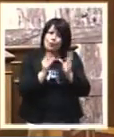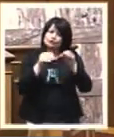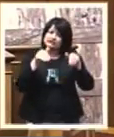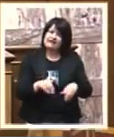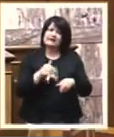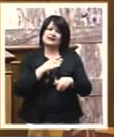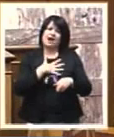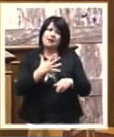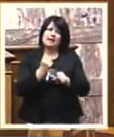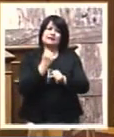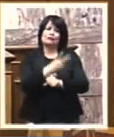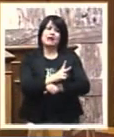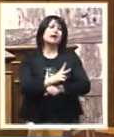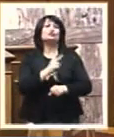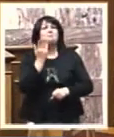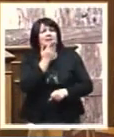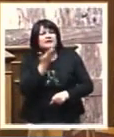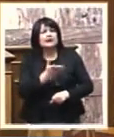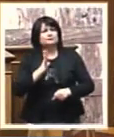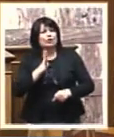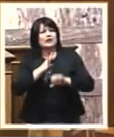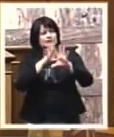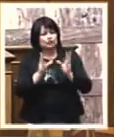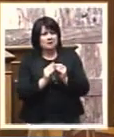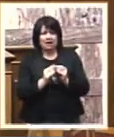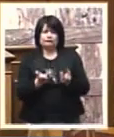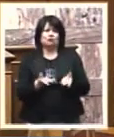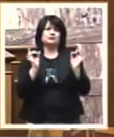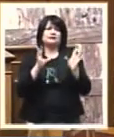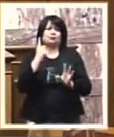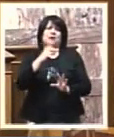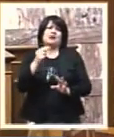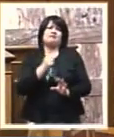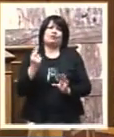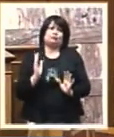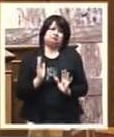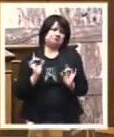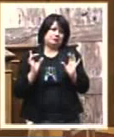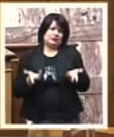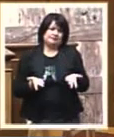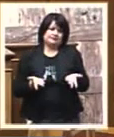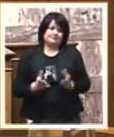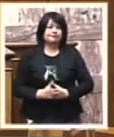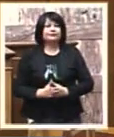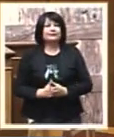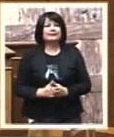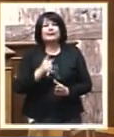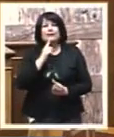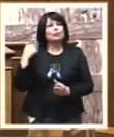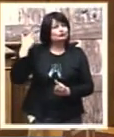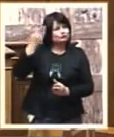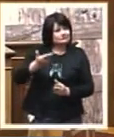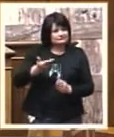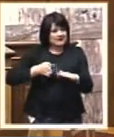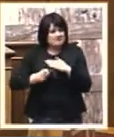τον μαθητή, τον πολίτη. Και αυτό δεν κοστίζει ούτε ένα ευρώ. Τα πελατειακά φαινόμενα